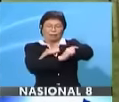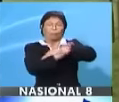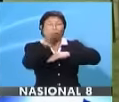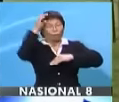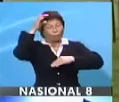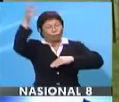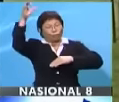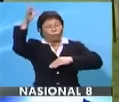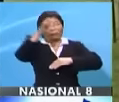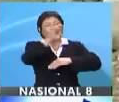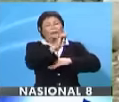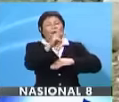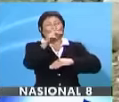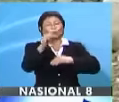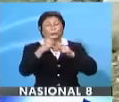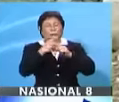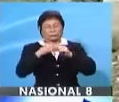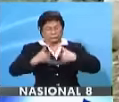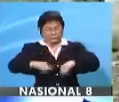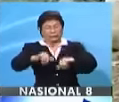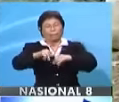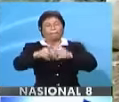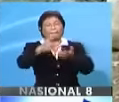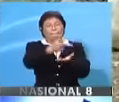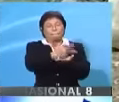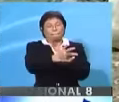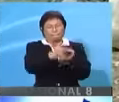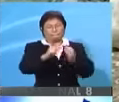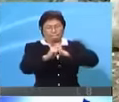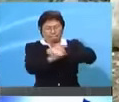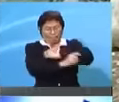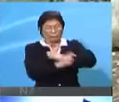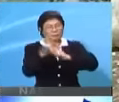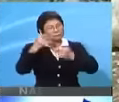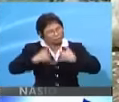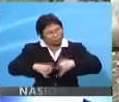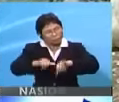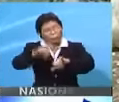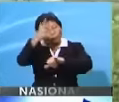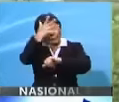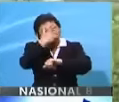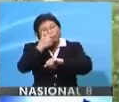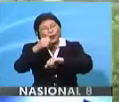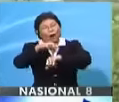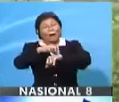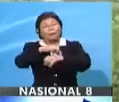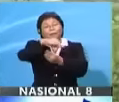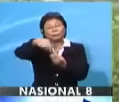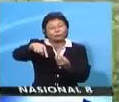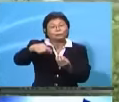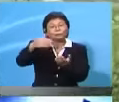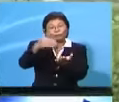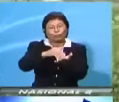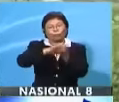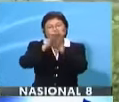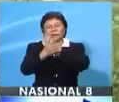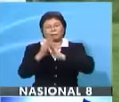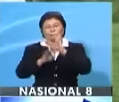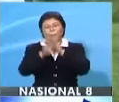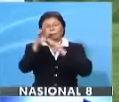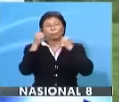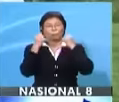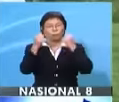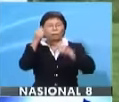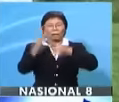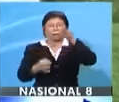konsep Eco Sustainable Park yang menekankan kepada pengekalan keindahan alam semula jadi dan pembangunan mampan.